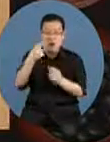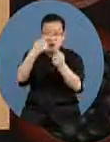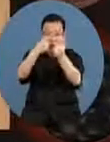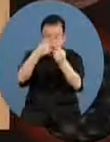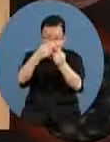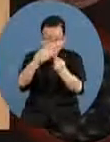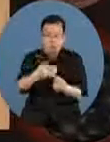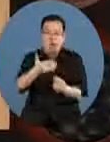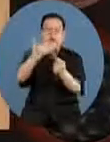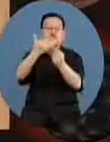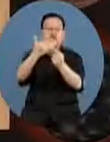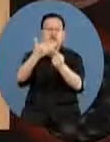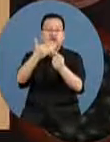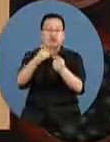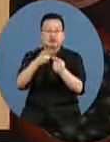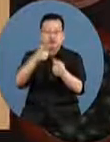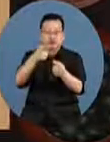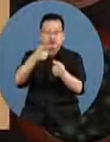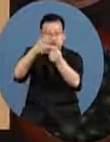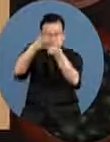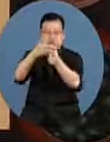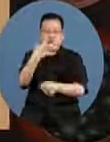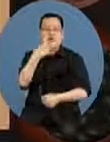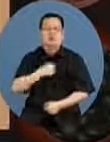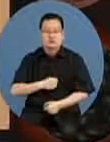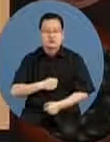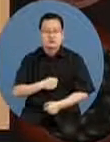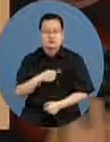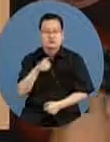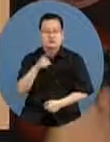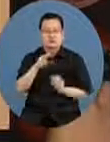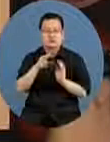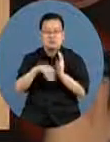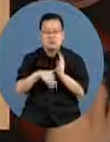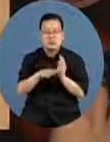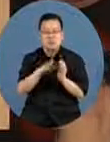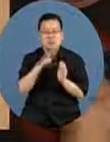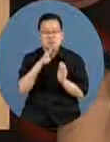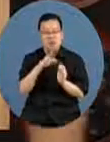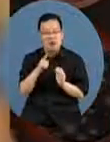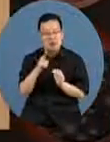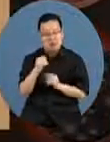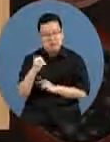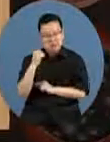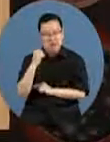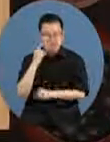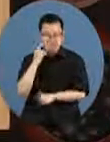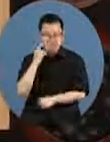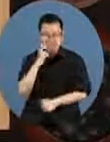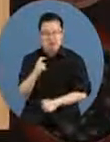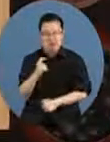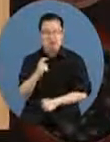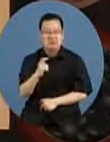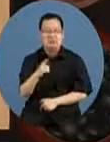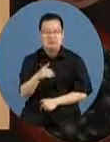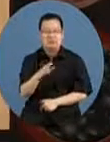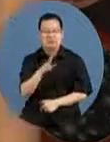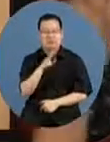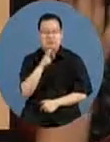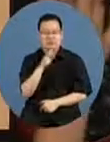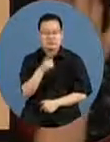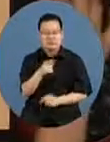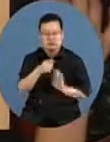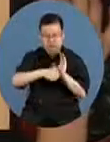음식의 우승, 네, 조소의 그야말로 쟁기 등등은 숱한 화제를 뿌린